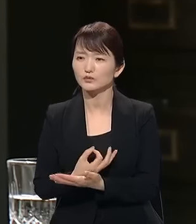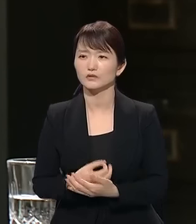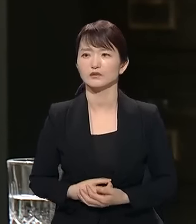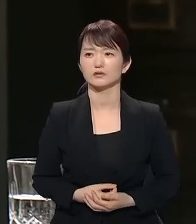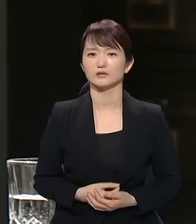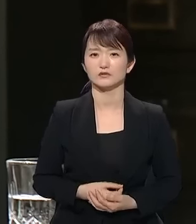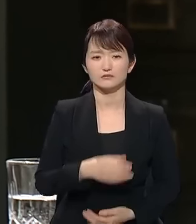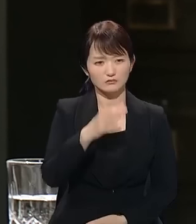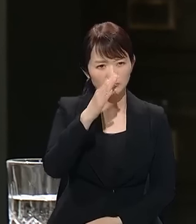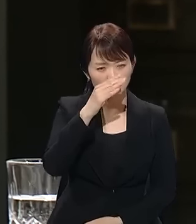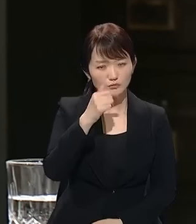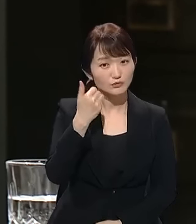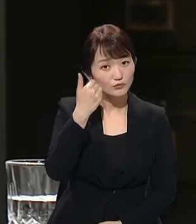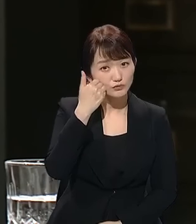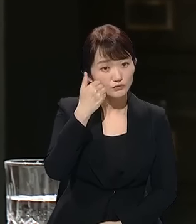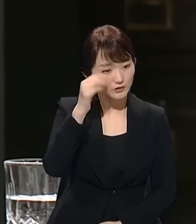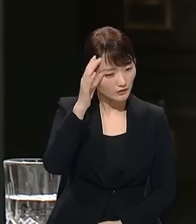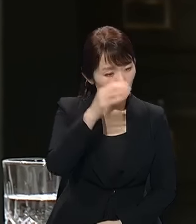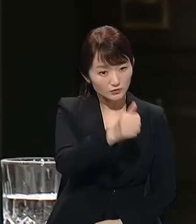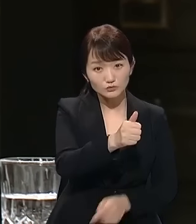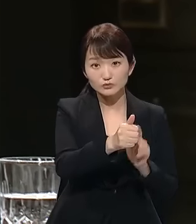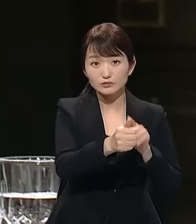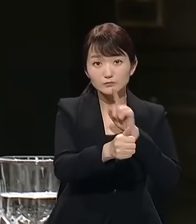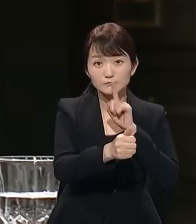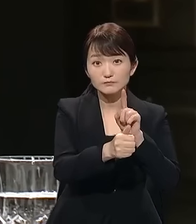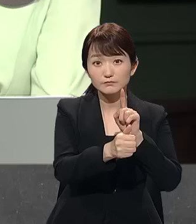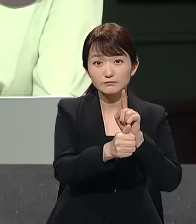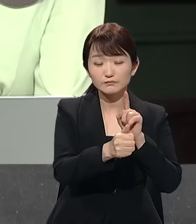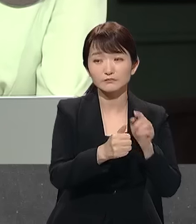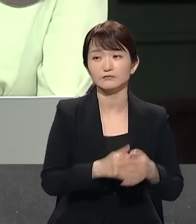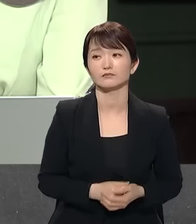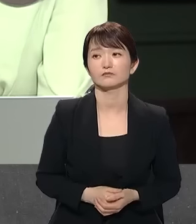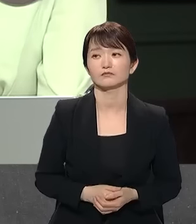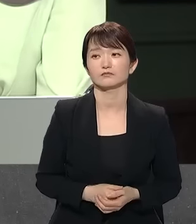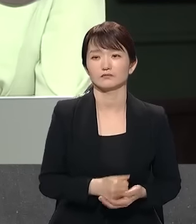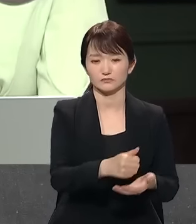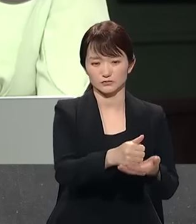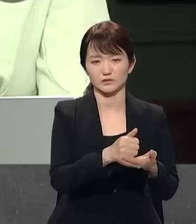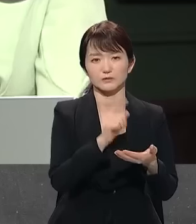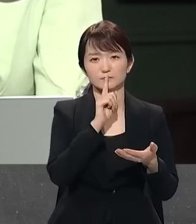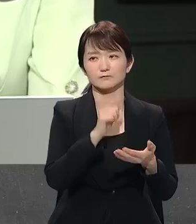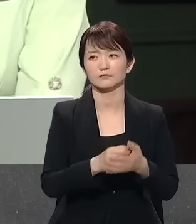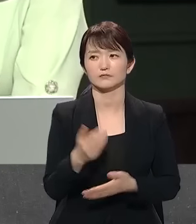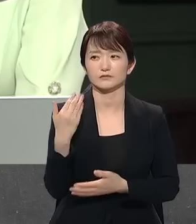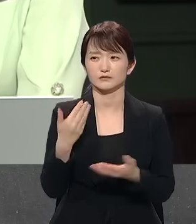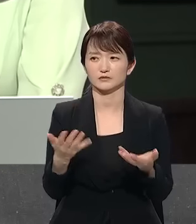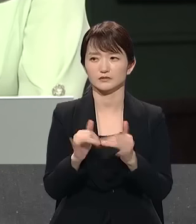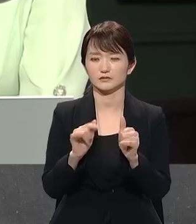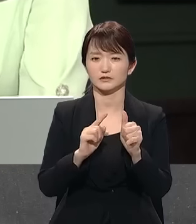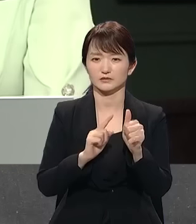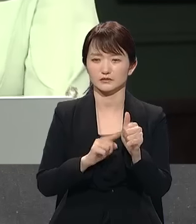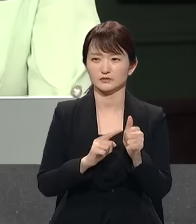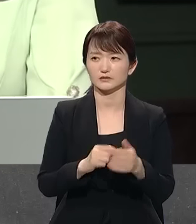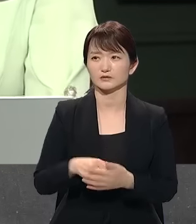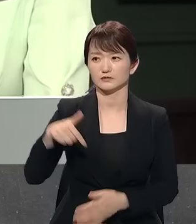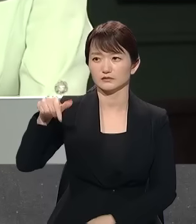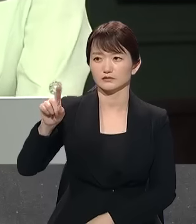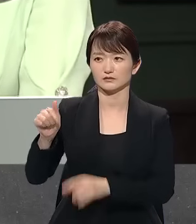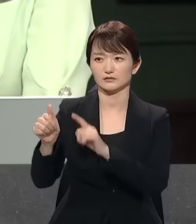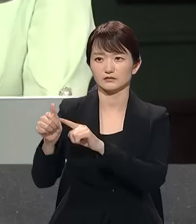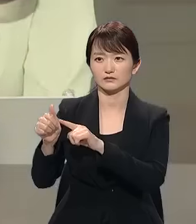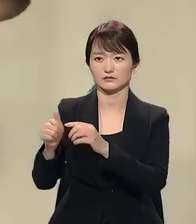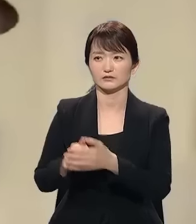여기서 바보들이라면 뭐 견주들을 얘기하는 거 아니겠어요? 네, 고객들을 칭하는 겁니다. 전 직원 주장에 따르면 강영욱